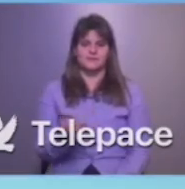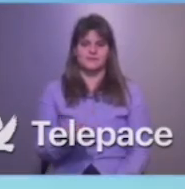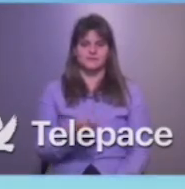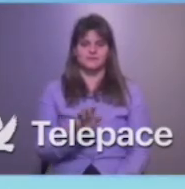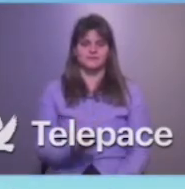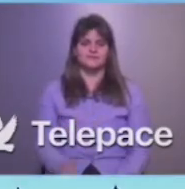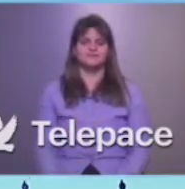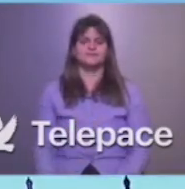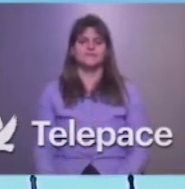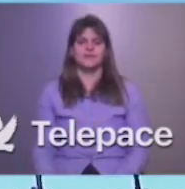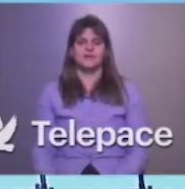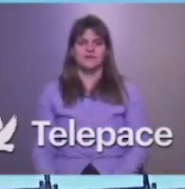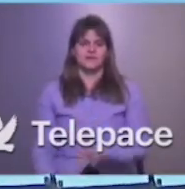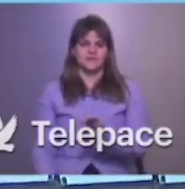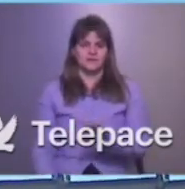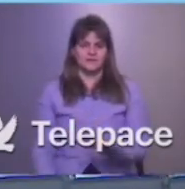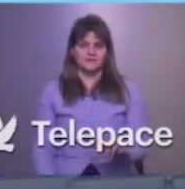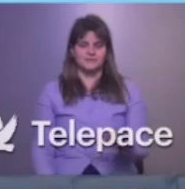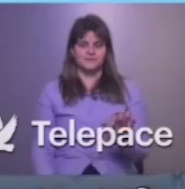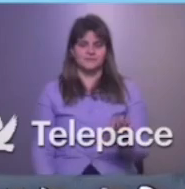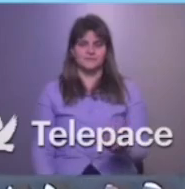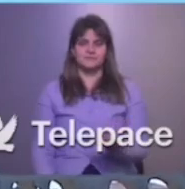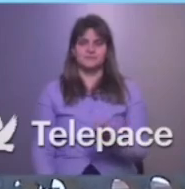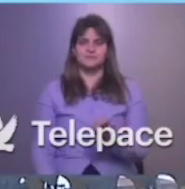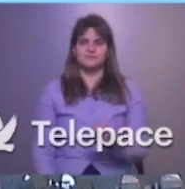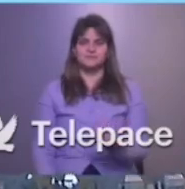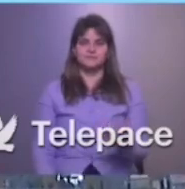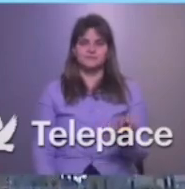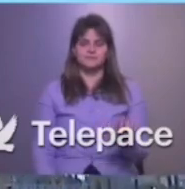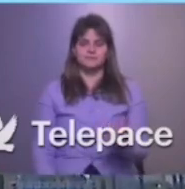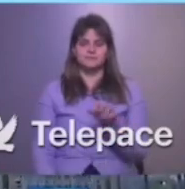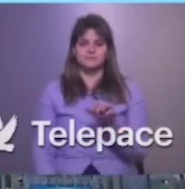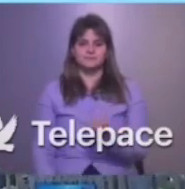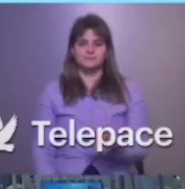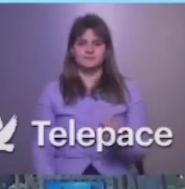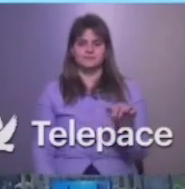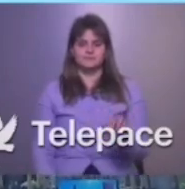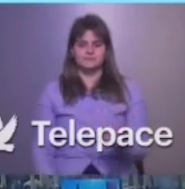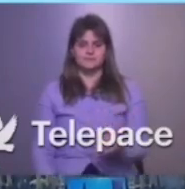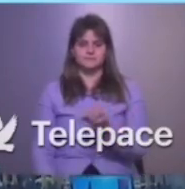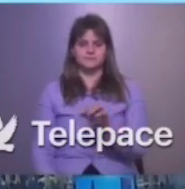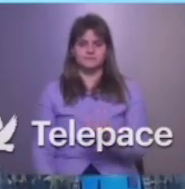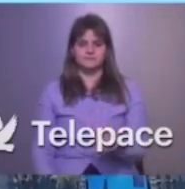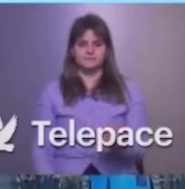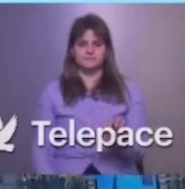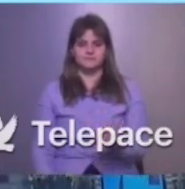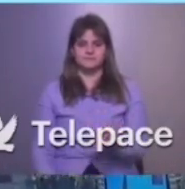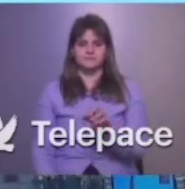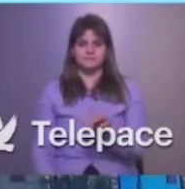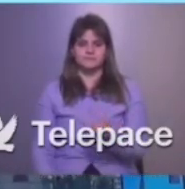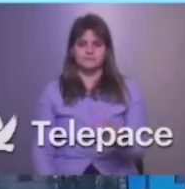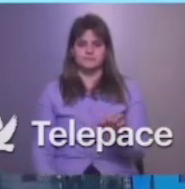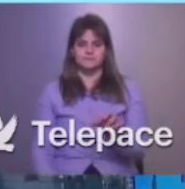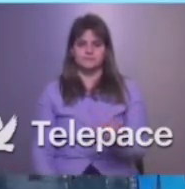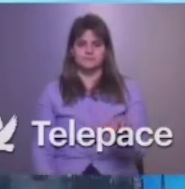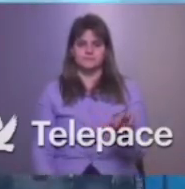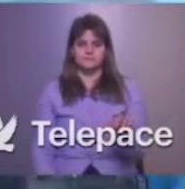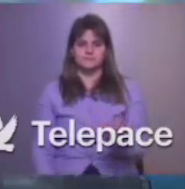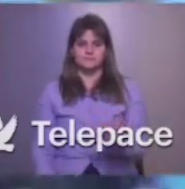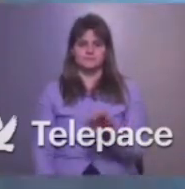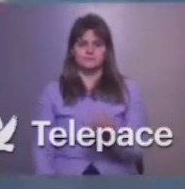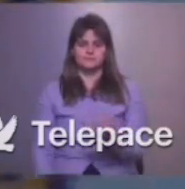importante, soprattutto tenendo conto, tenendo presenti le parole che